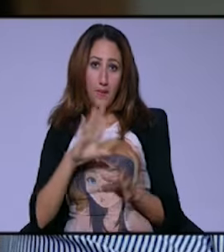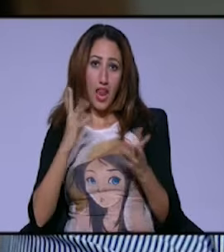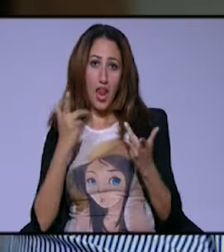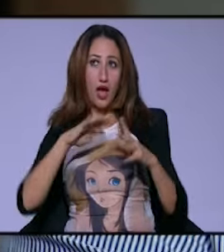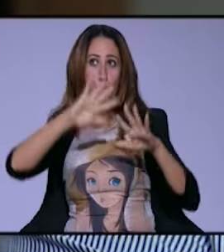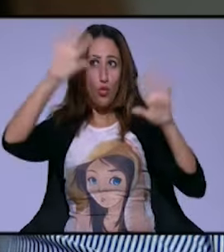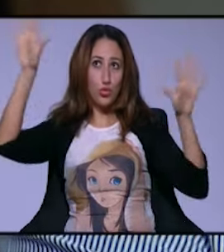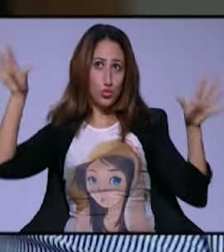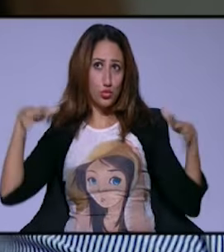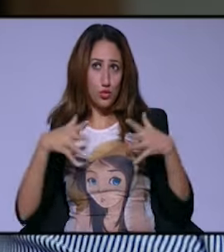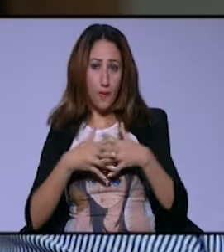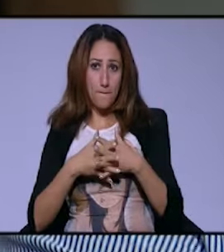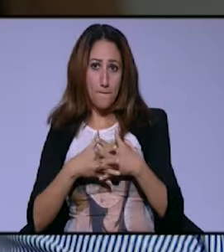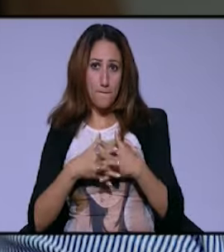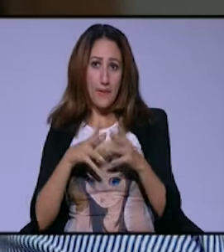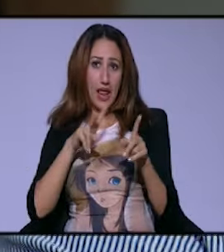كل